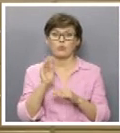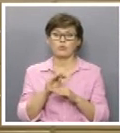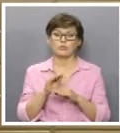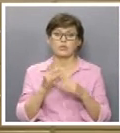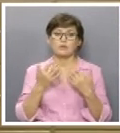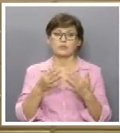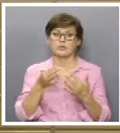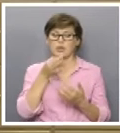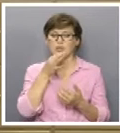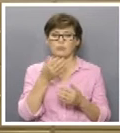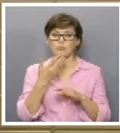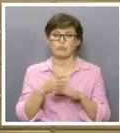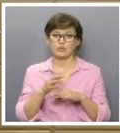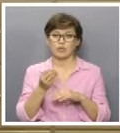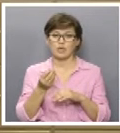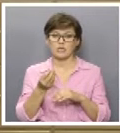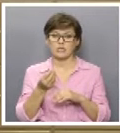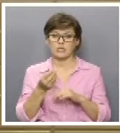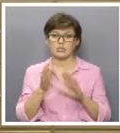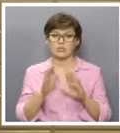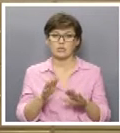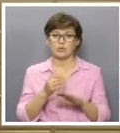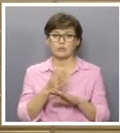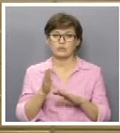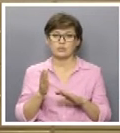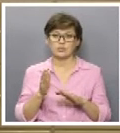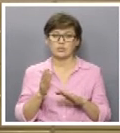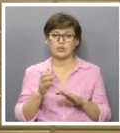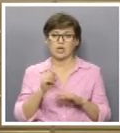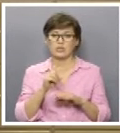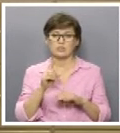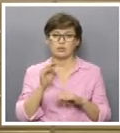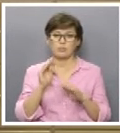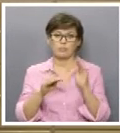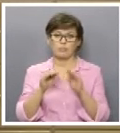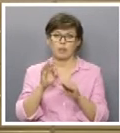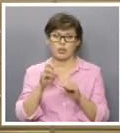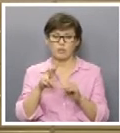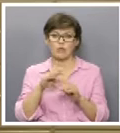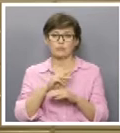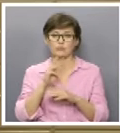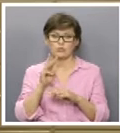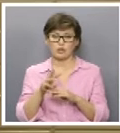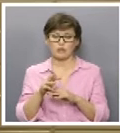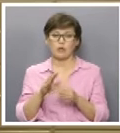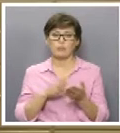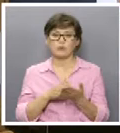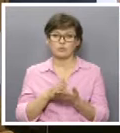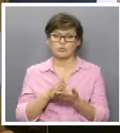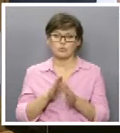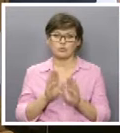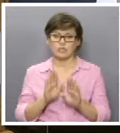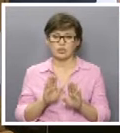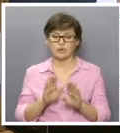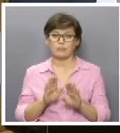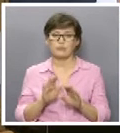айта кететін болсақ, бөлінетін қаражат тек осы газ болон құрылысын жабдықтауға бағытталу керек.